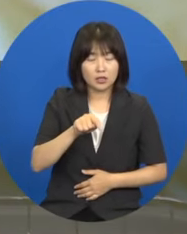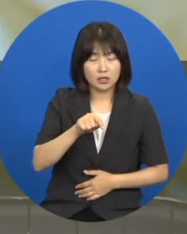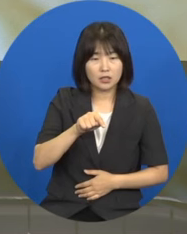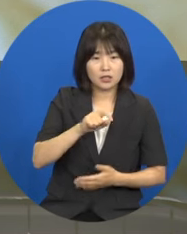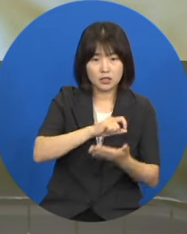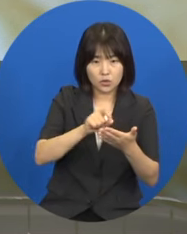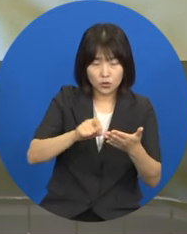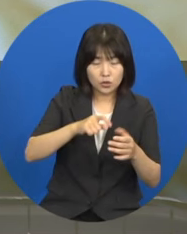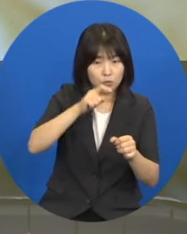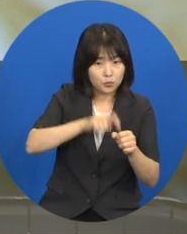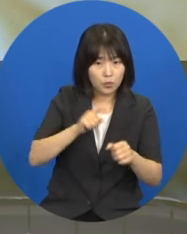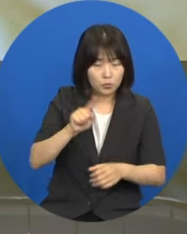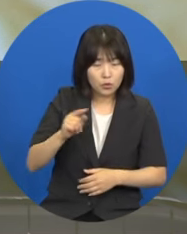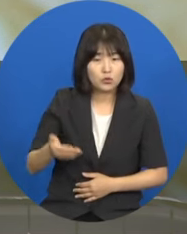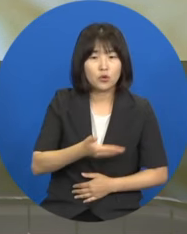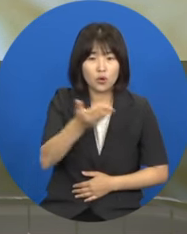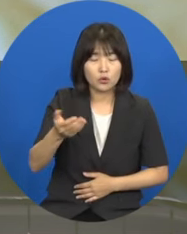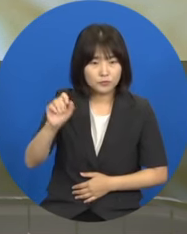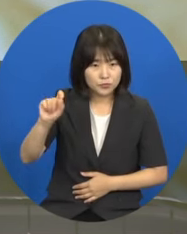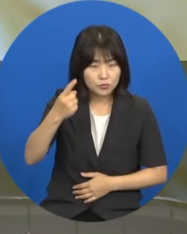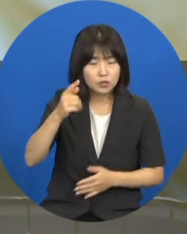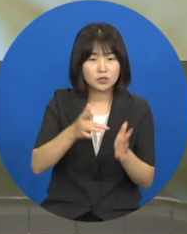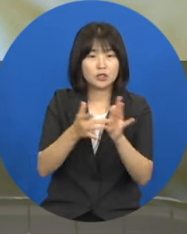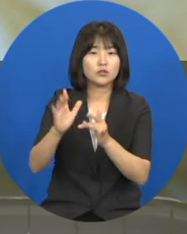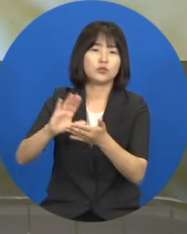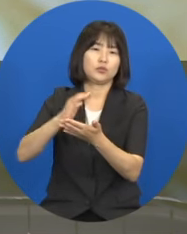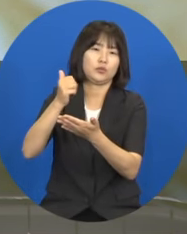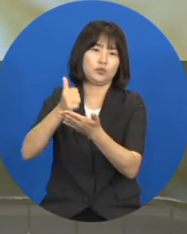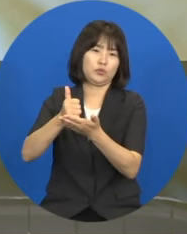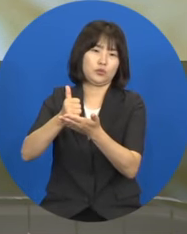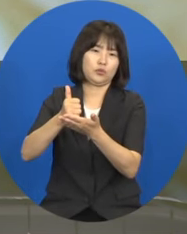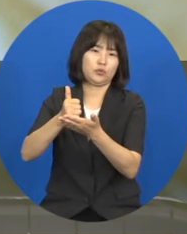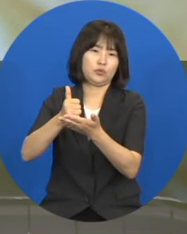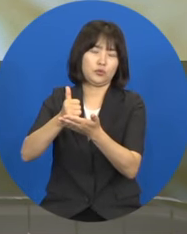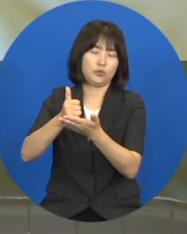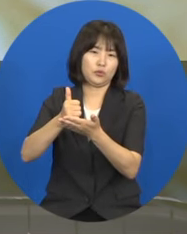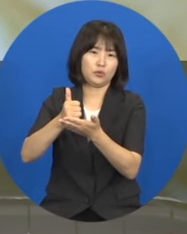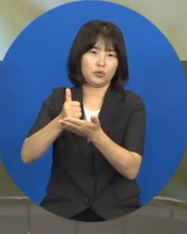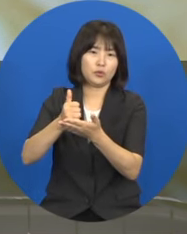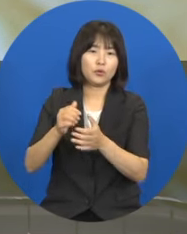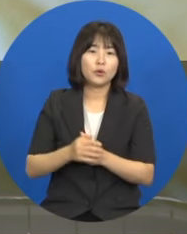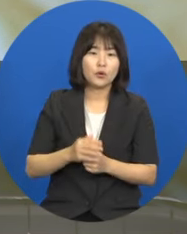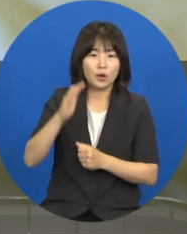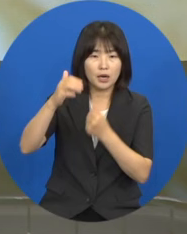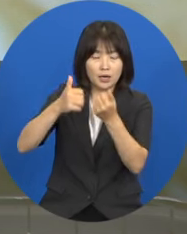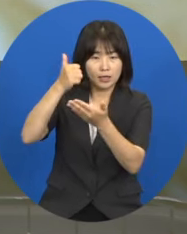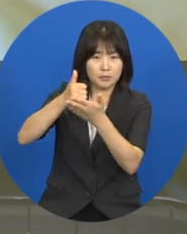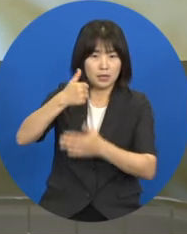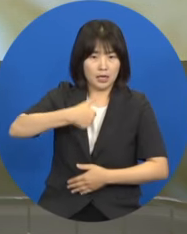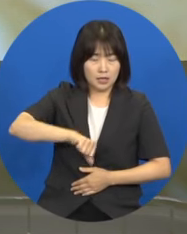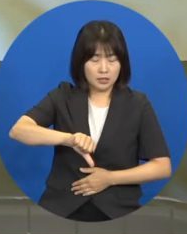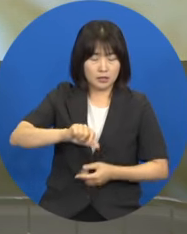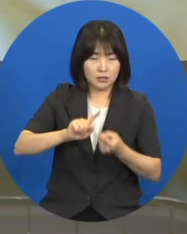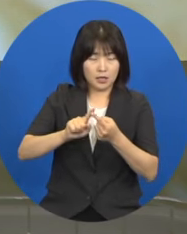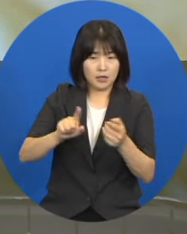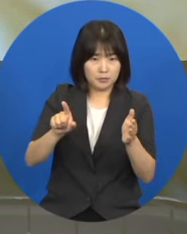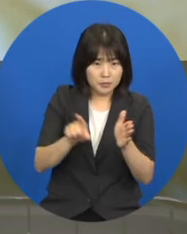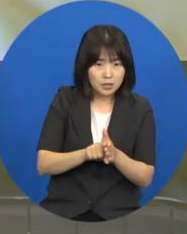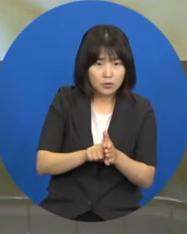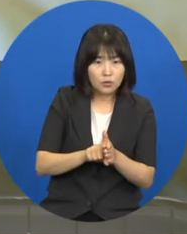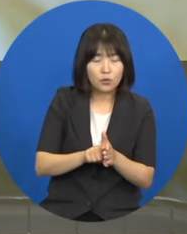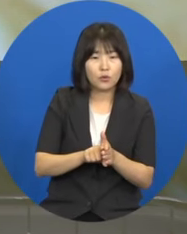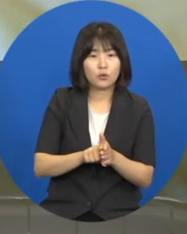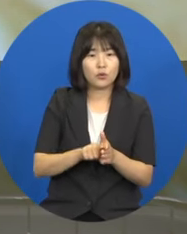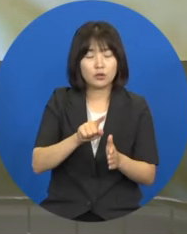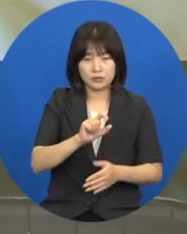이것이나마 기록한 목적은 여러분으로 하여금 예수 그리스도가 하나님의 아들이심을 믿게 하고 또 그렇게 믿어서